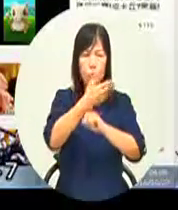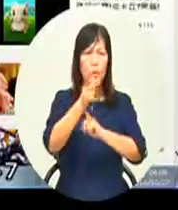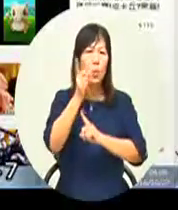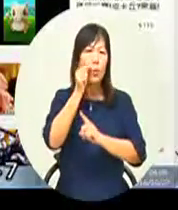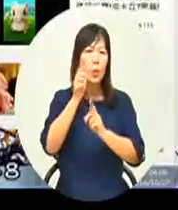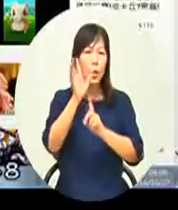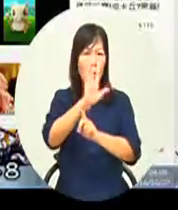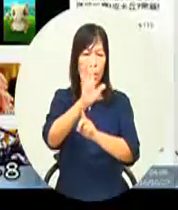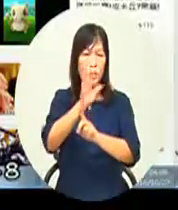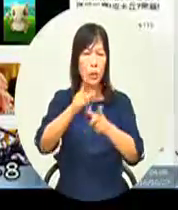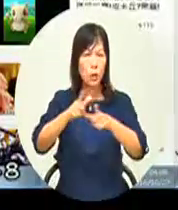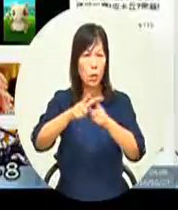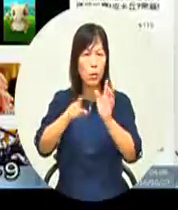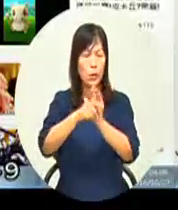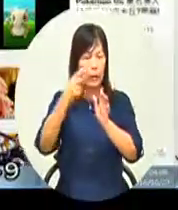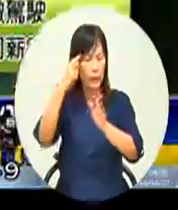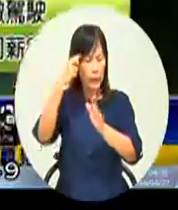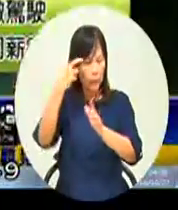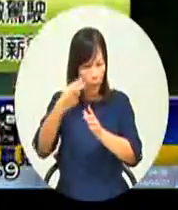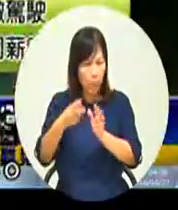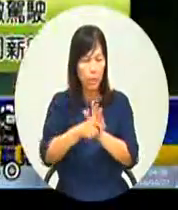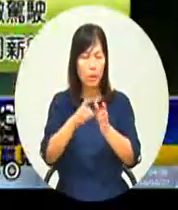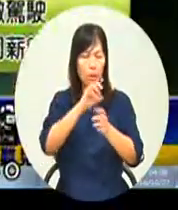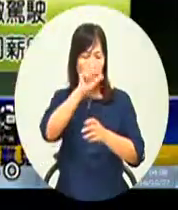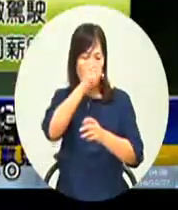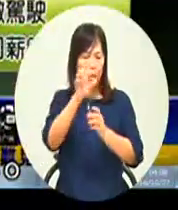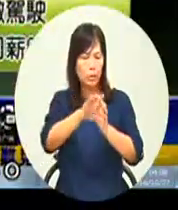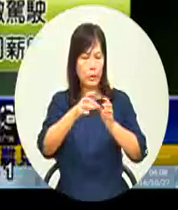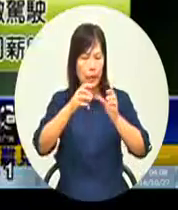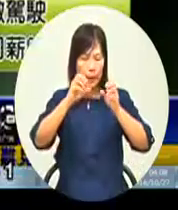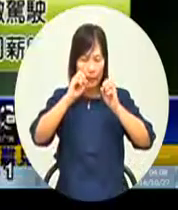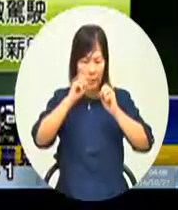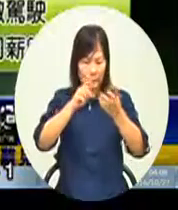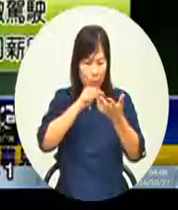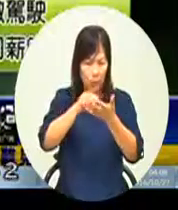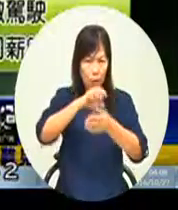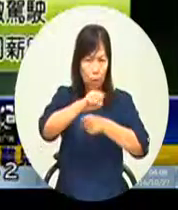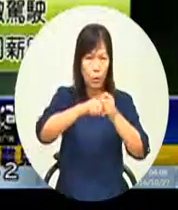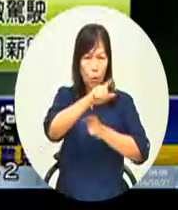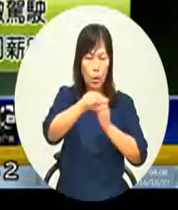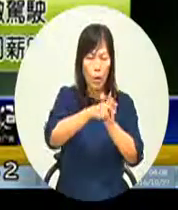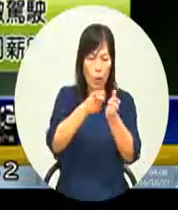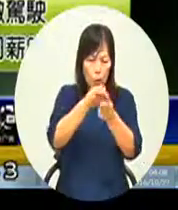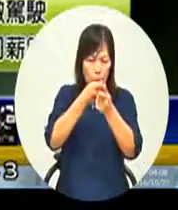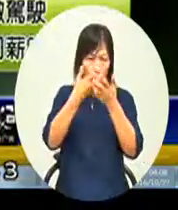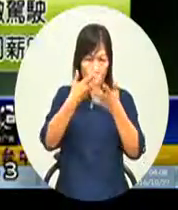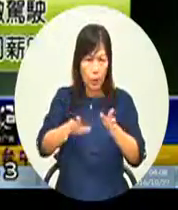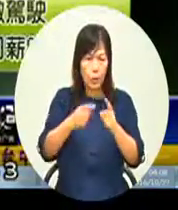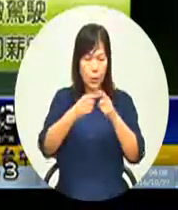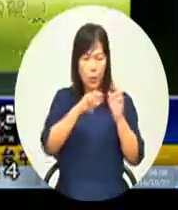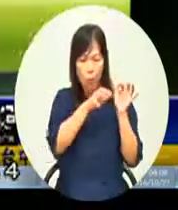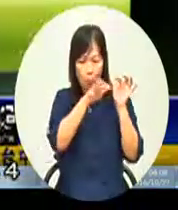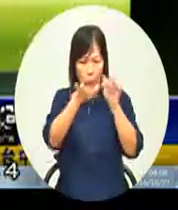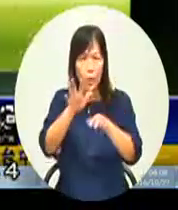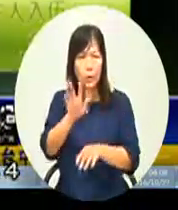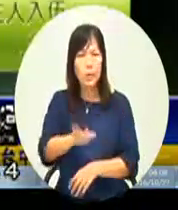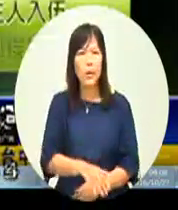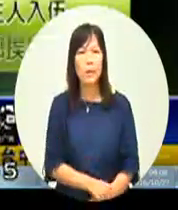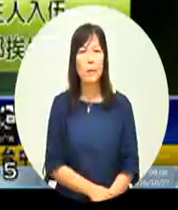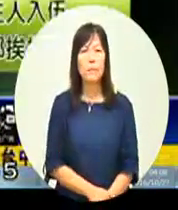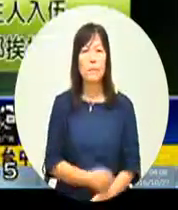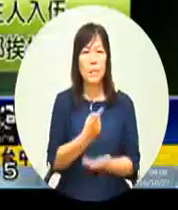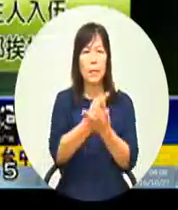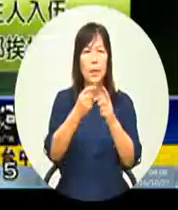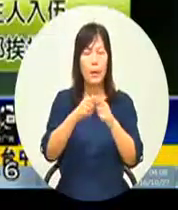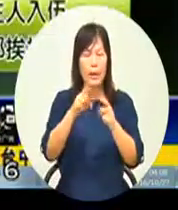园，在这两天呢，也因为有特殊的精灵现身，吸引了有上千人来这里朝圣。同样的，也带来